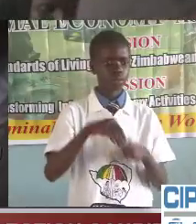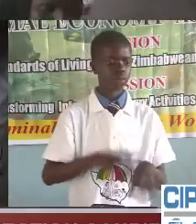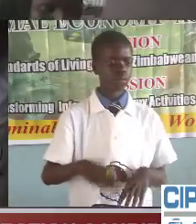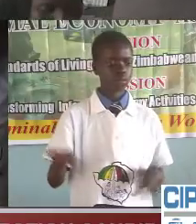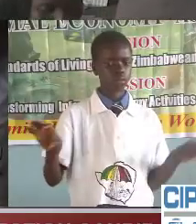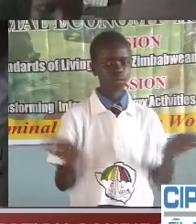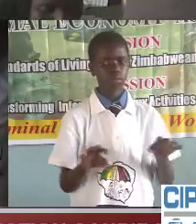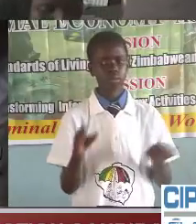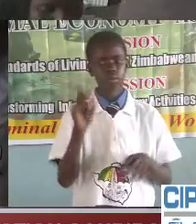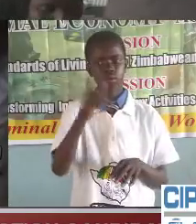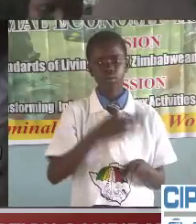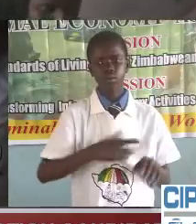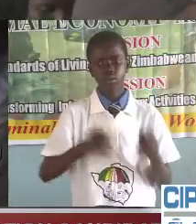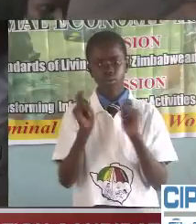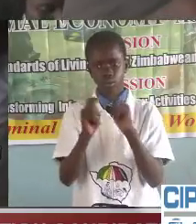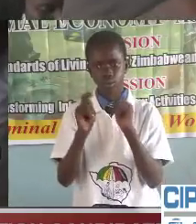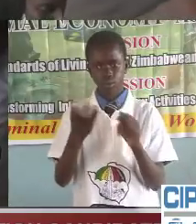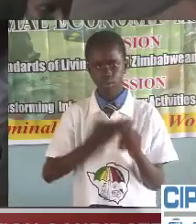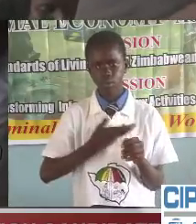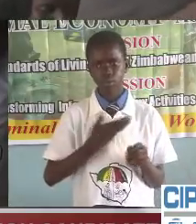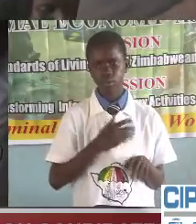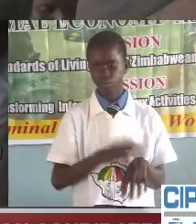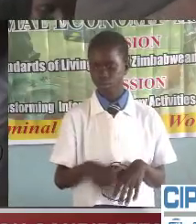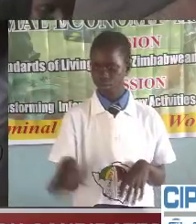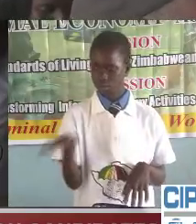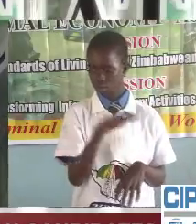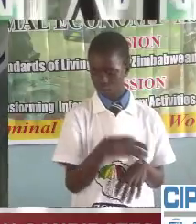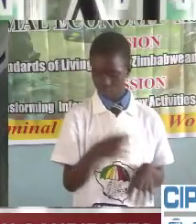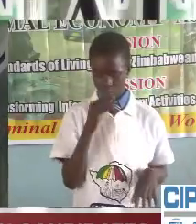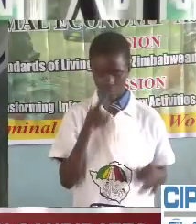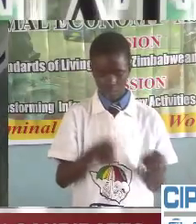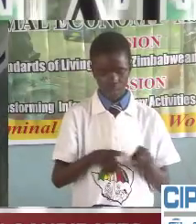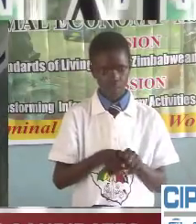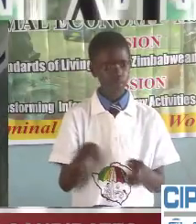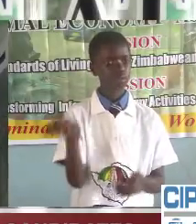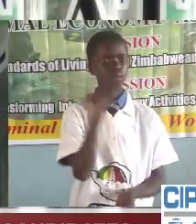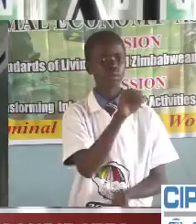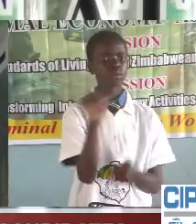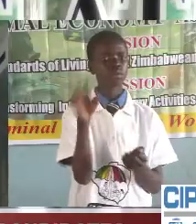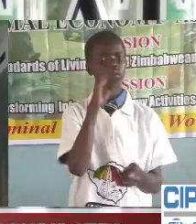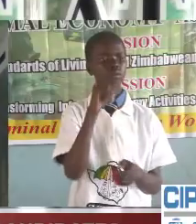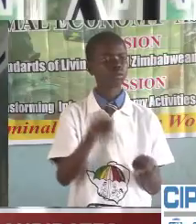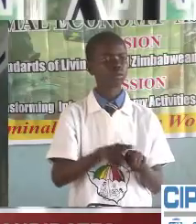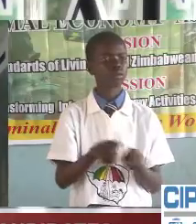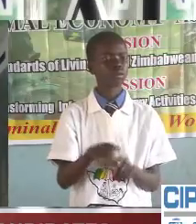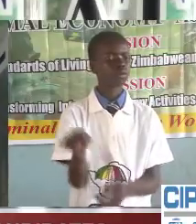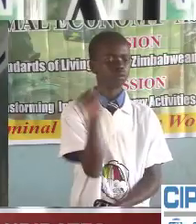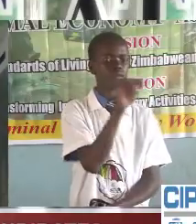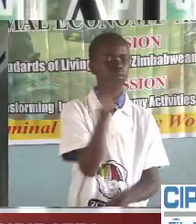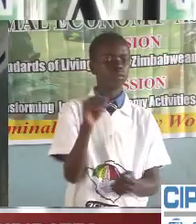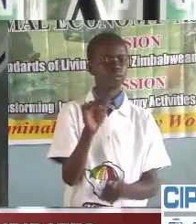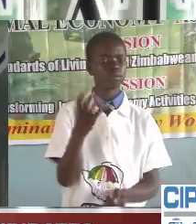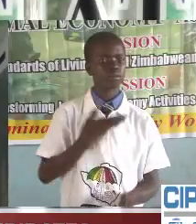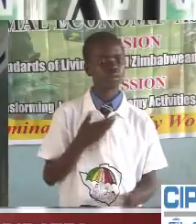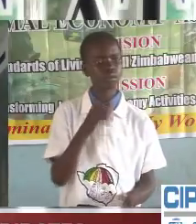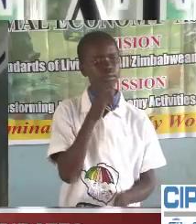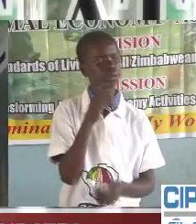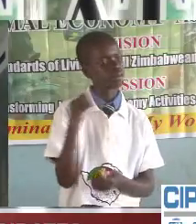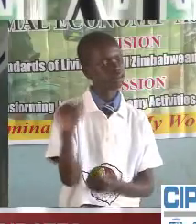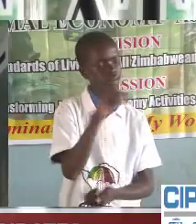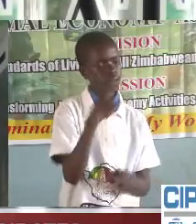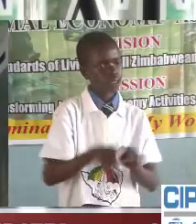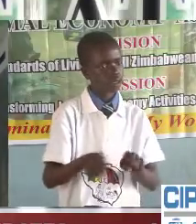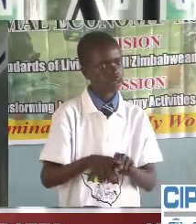kunge ndakadzidziswa kutungamirira saizvozvo. Zvakafanana nadriver, kuti driver anofanira kunge akadzidza kudriver,